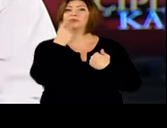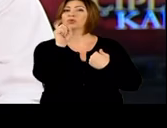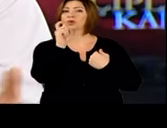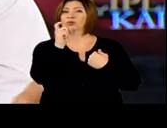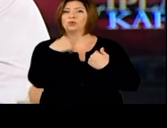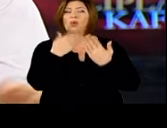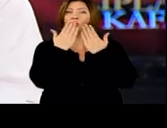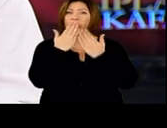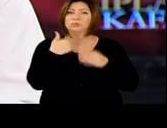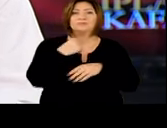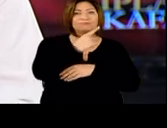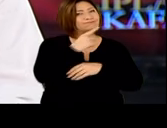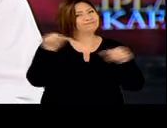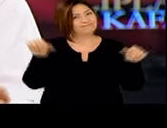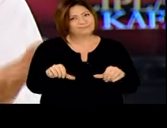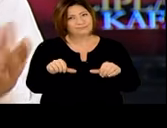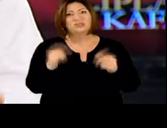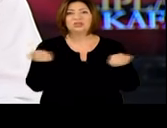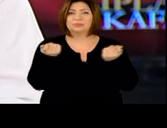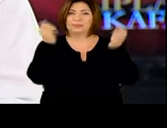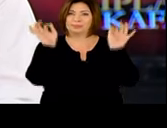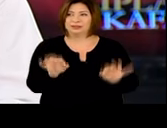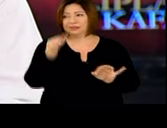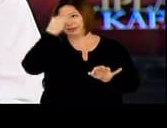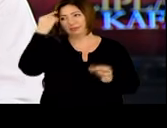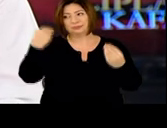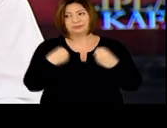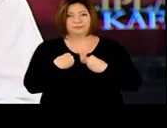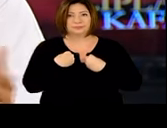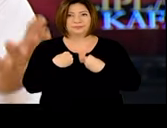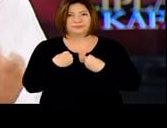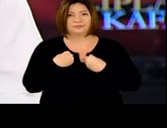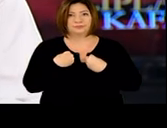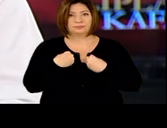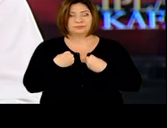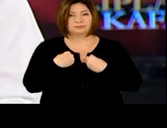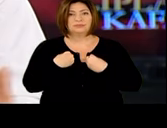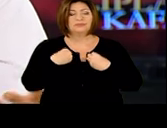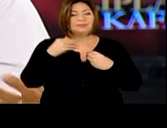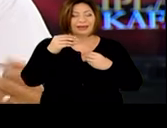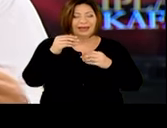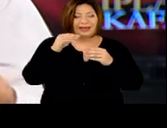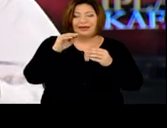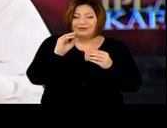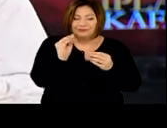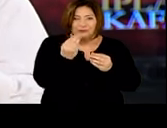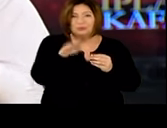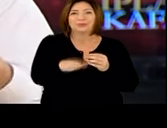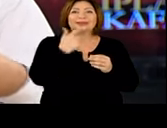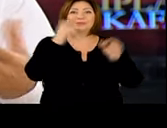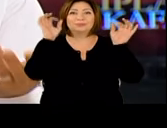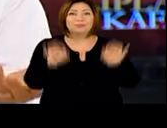yaşındaydım. Okuyacak durumum yoktu. Çalışmaya başladım. Nasip oldu. Çırak olarak başladım. Ama Allah vergisi diyeyim. Orada